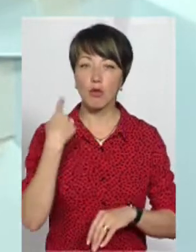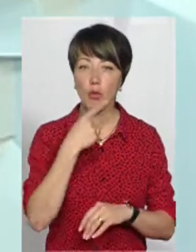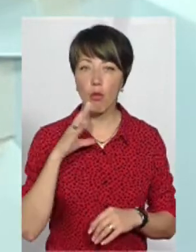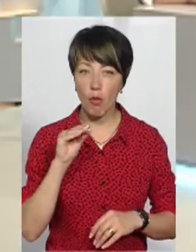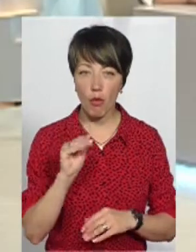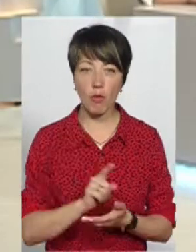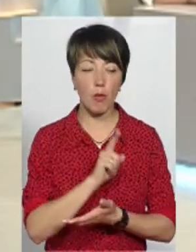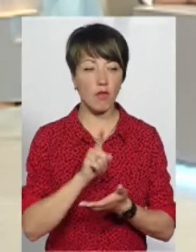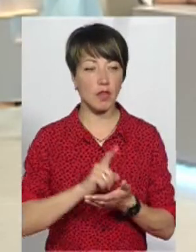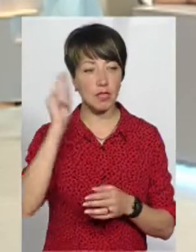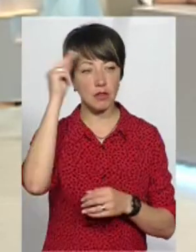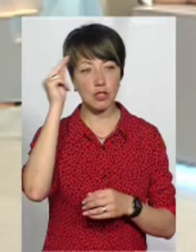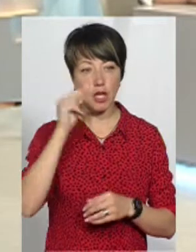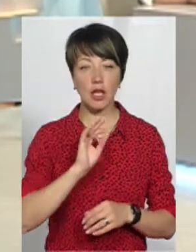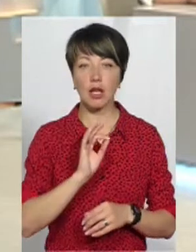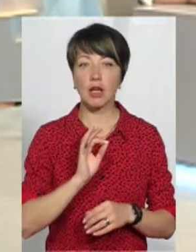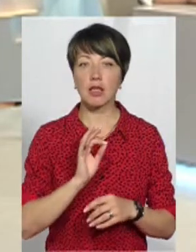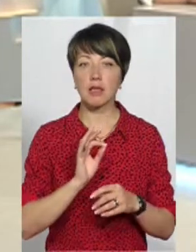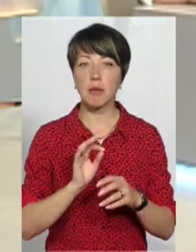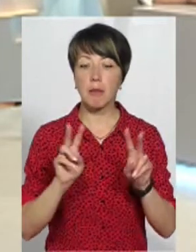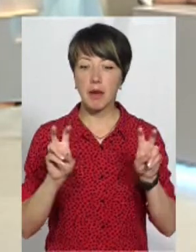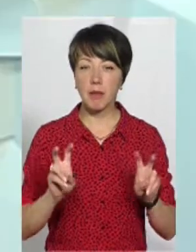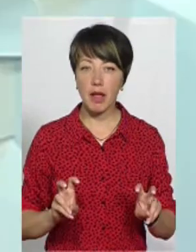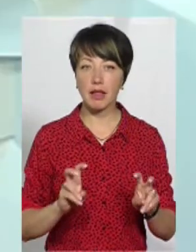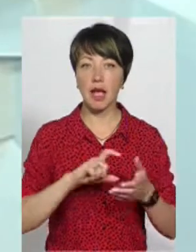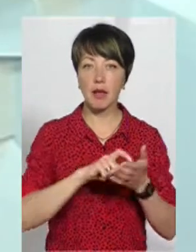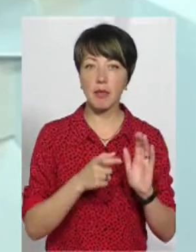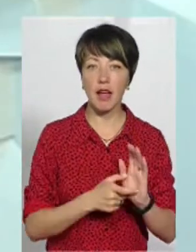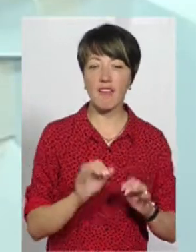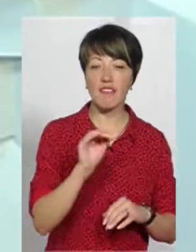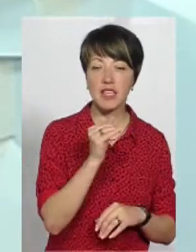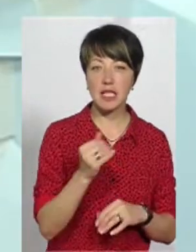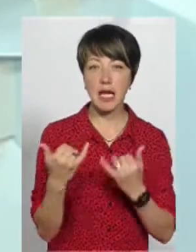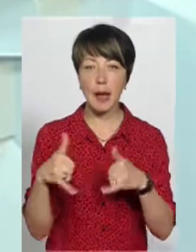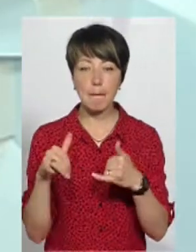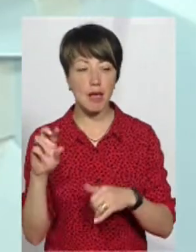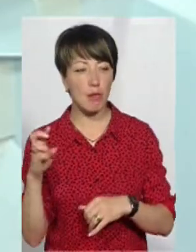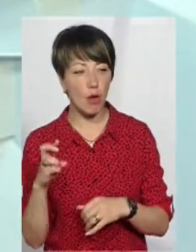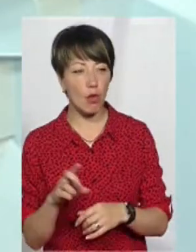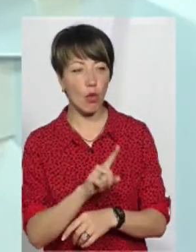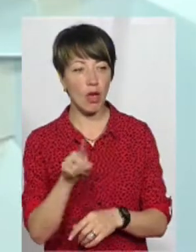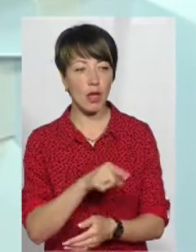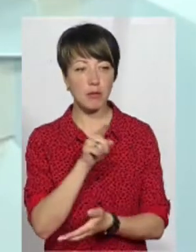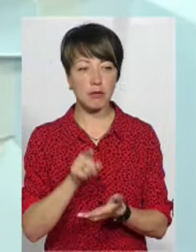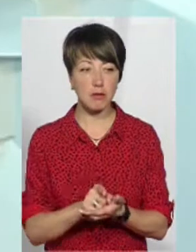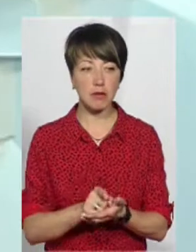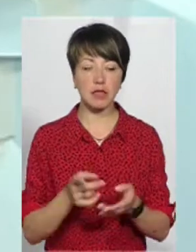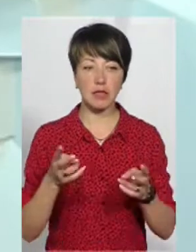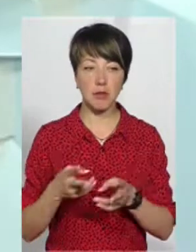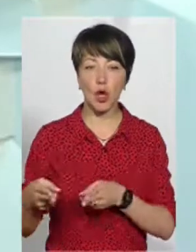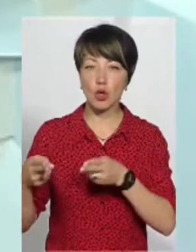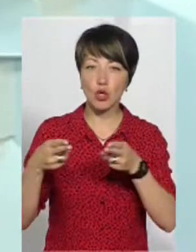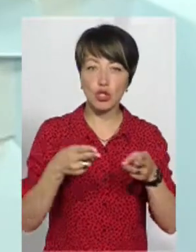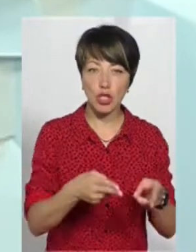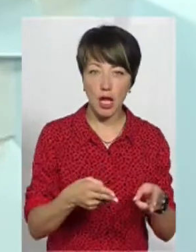які повинні навчатися природничим предметам з кабінетами фізики, хімії, біології, очевидно, що їм треба доїжджати